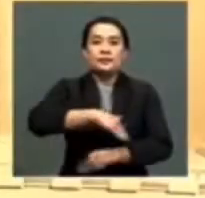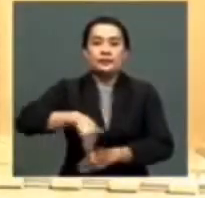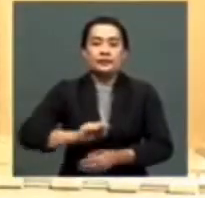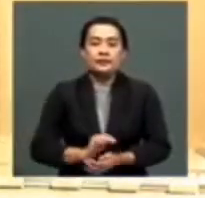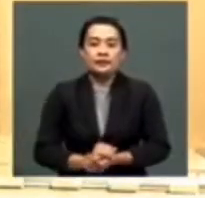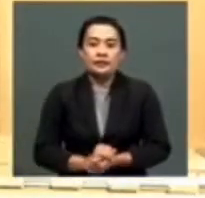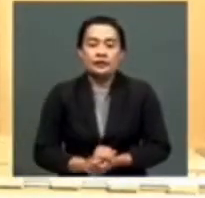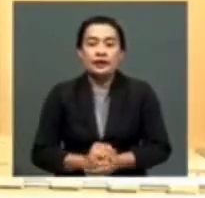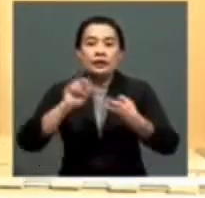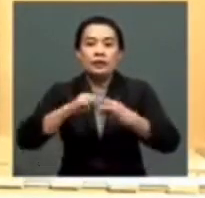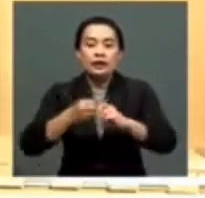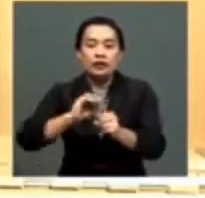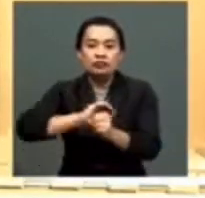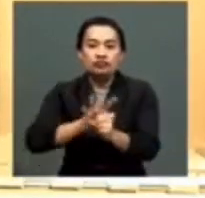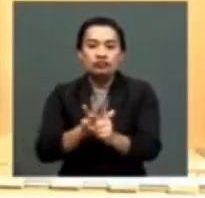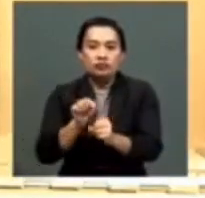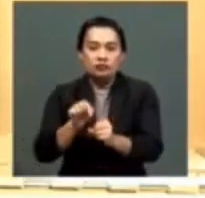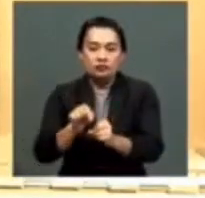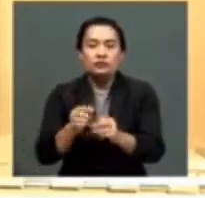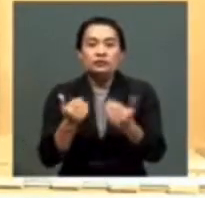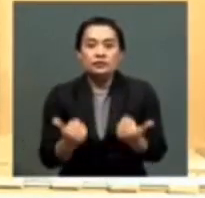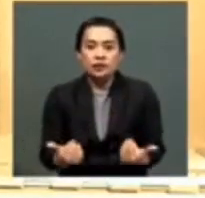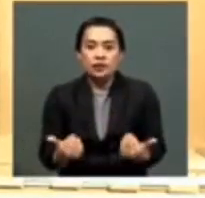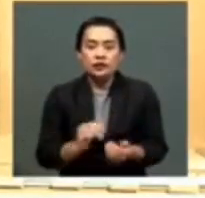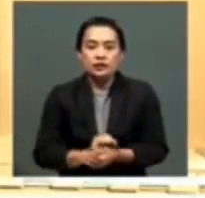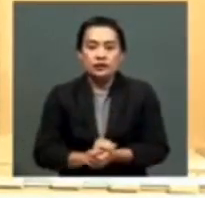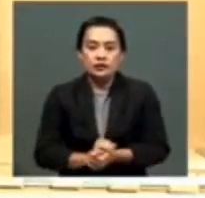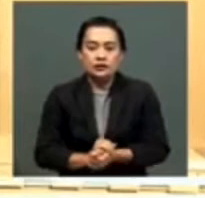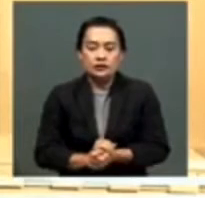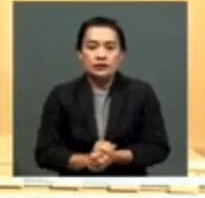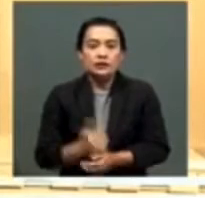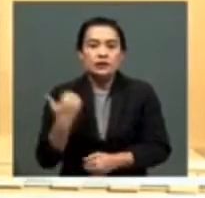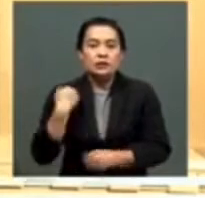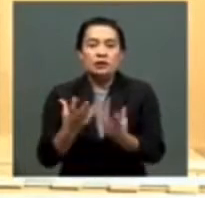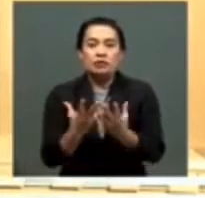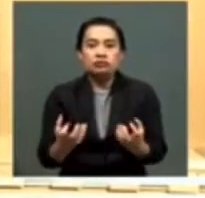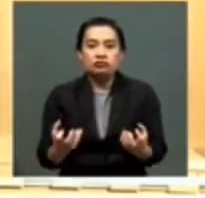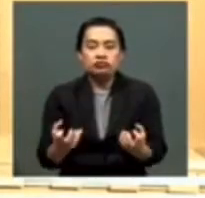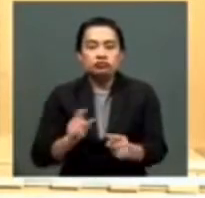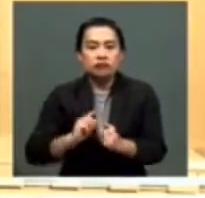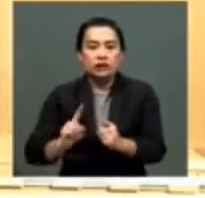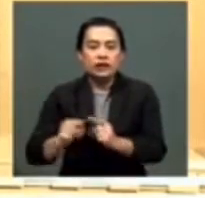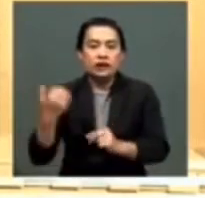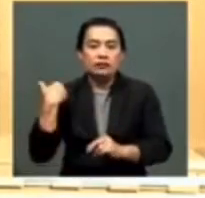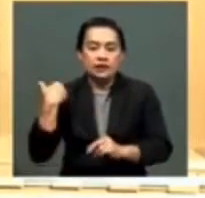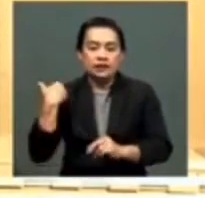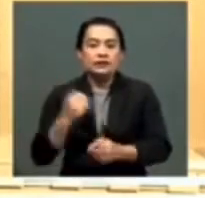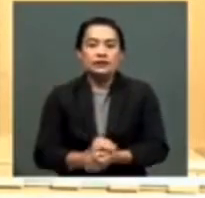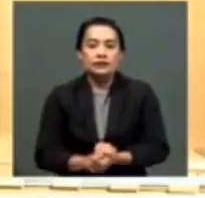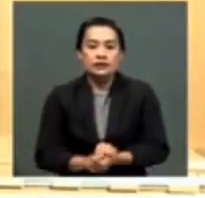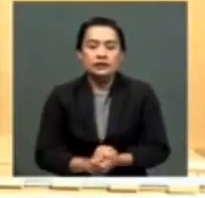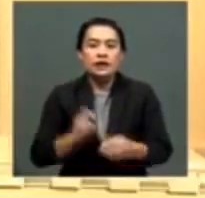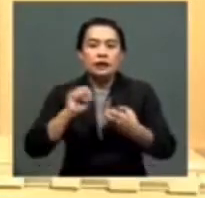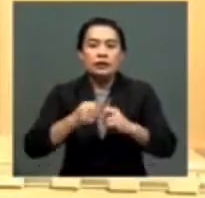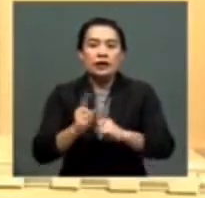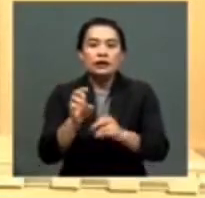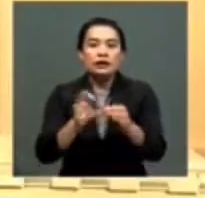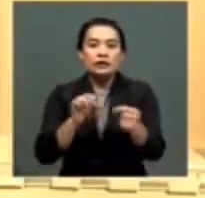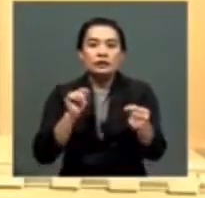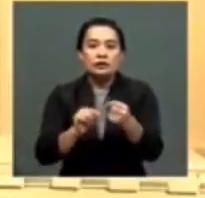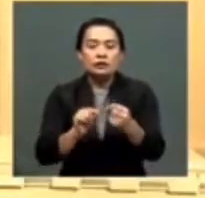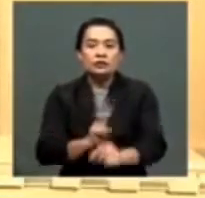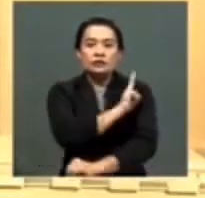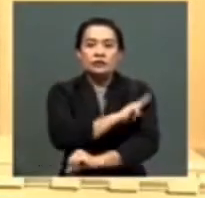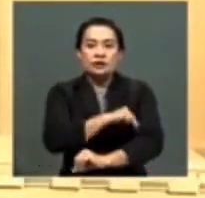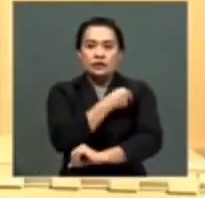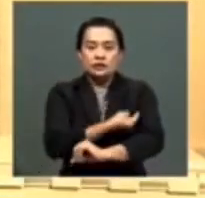์วิกฤตโควิดที่เรากำลังเผชิญอยู่นี้ได้ก่อให้เกิดความเสียหายอย่างใหญ่หลวงไม่เพียงเป็นวิกฤตด้านสาธารณสุขแต่ยัง